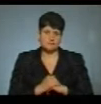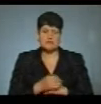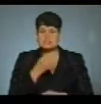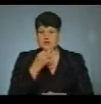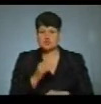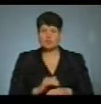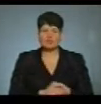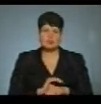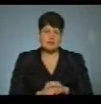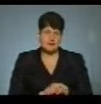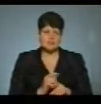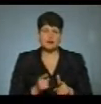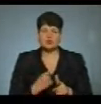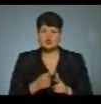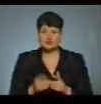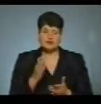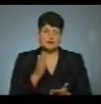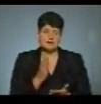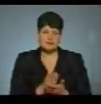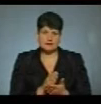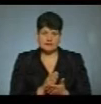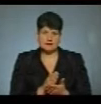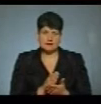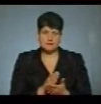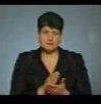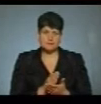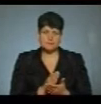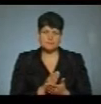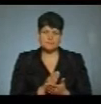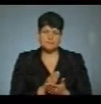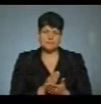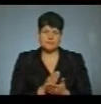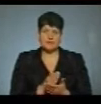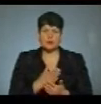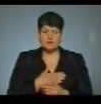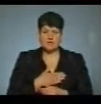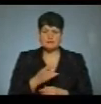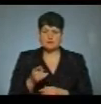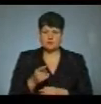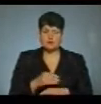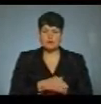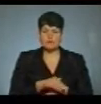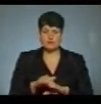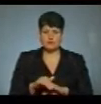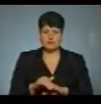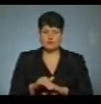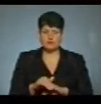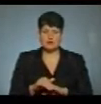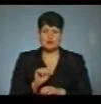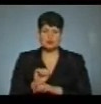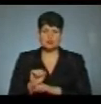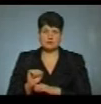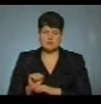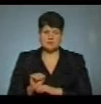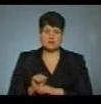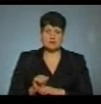будь ласка, чи є, ось сказано скрізь, що в нас в Тернополі на вулицях, так, на зупинках, на